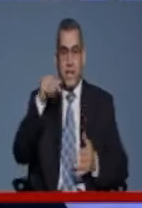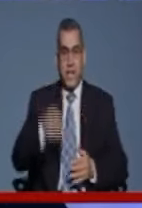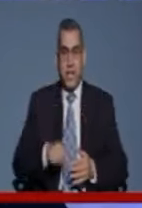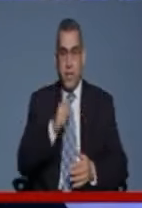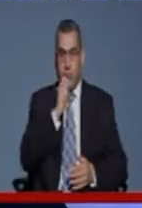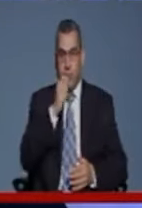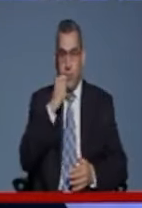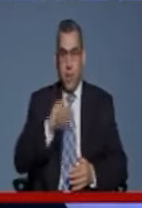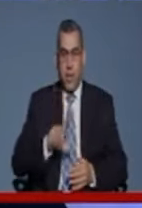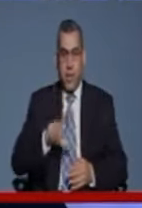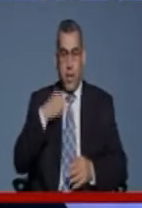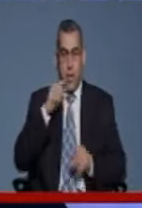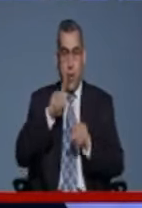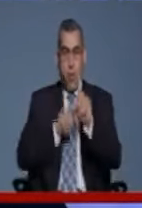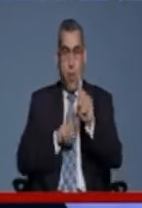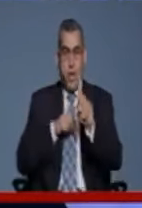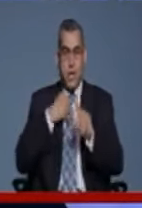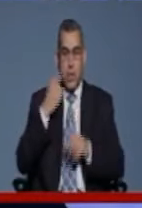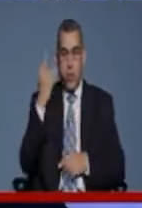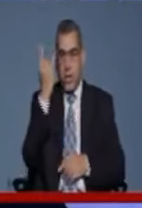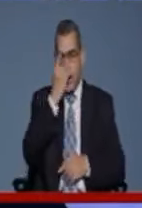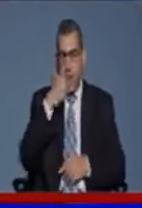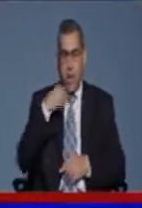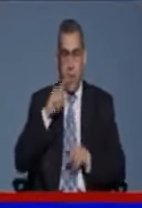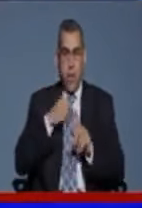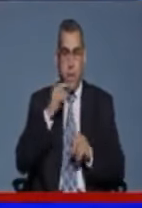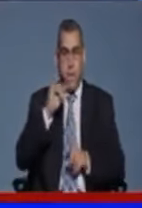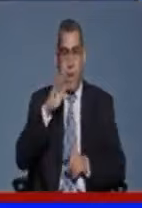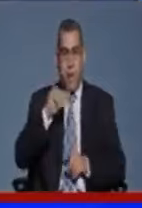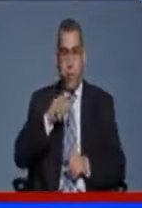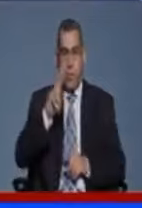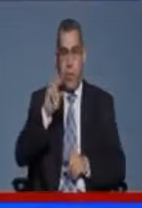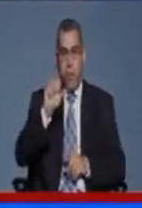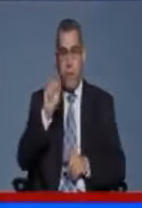السيد محمود توفيق وزير الداخلية.